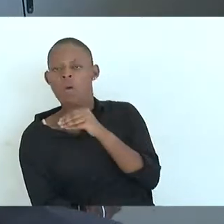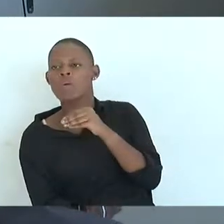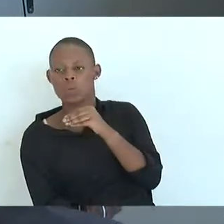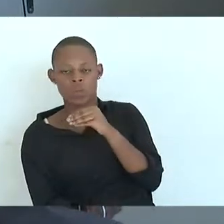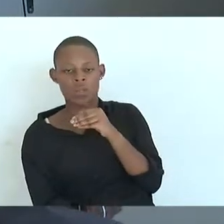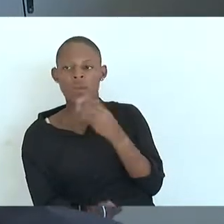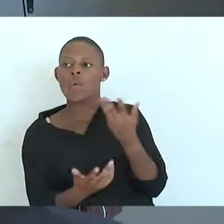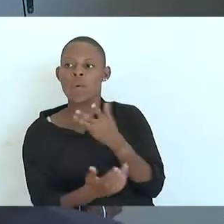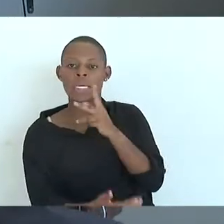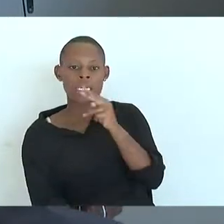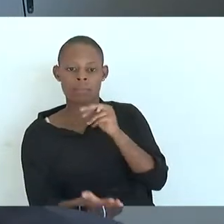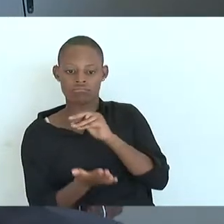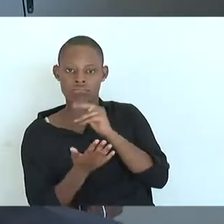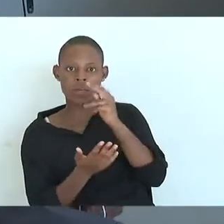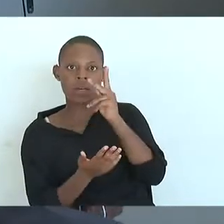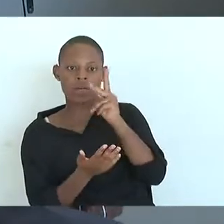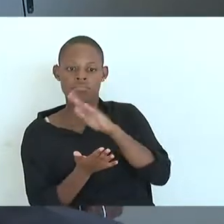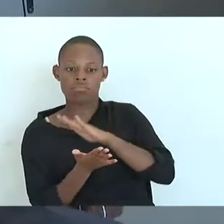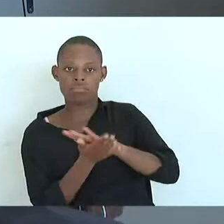elihle.